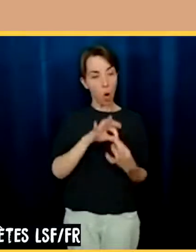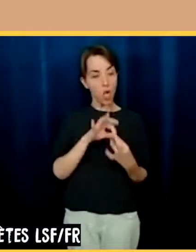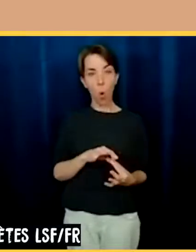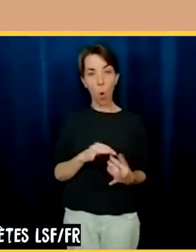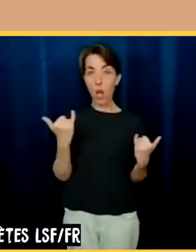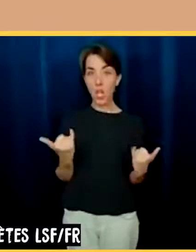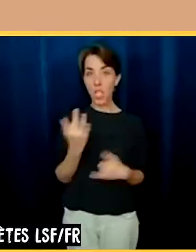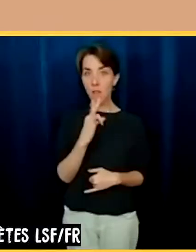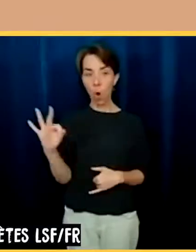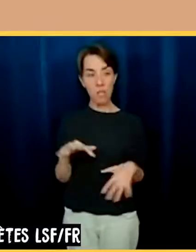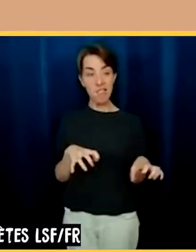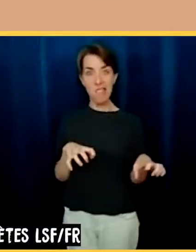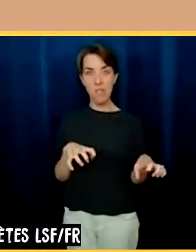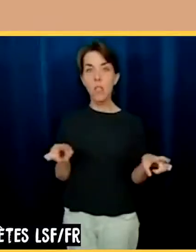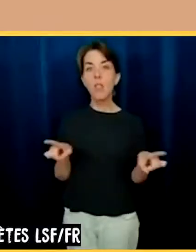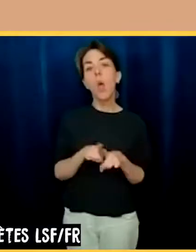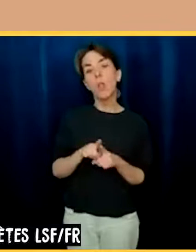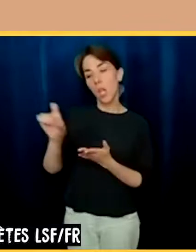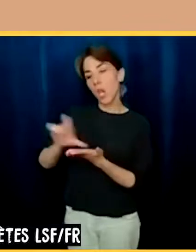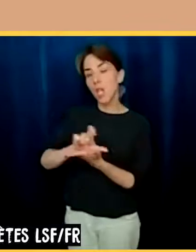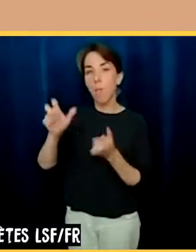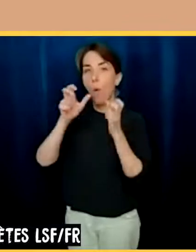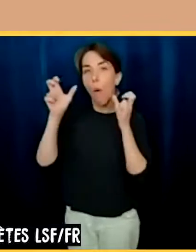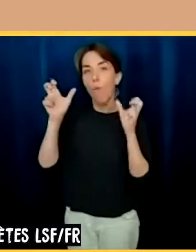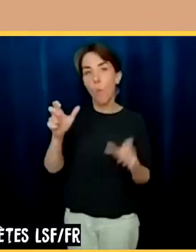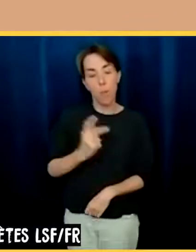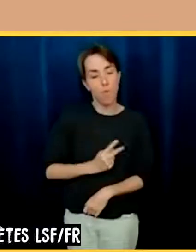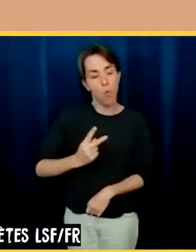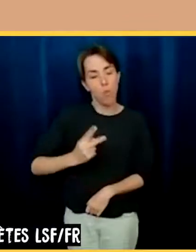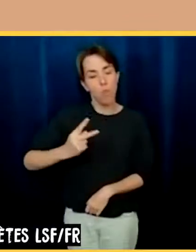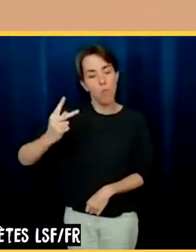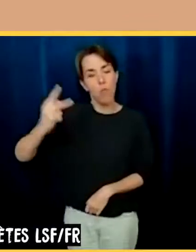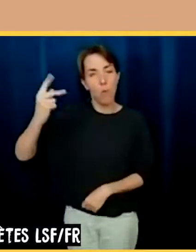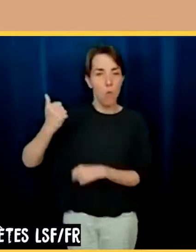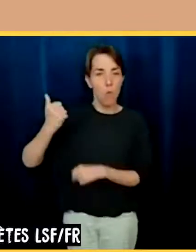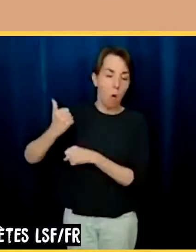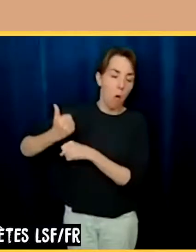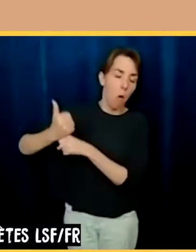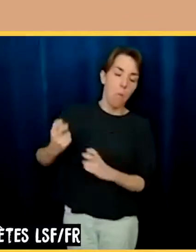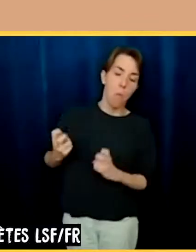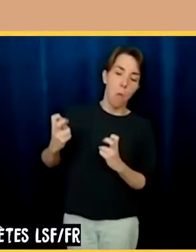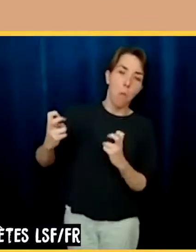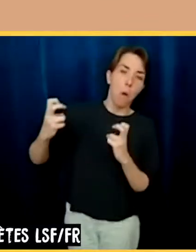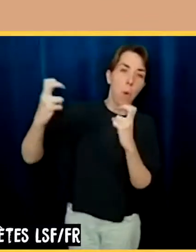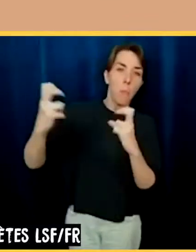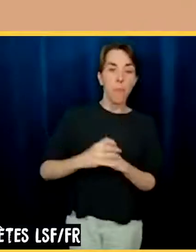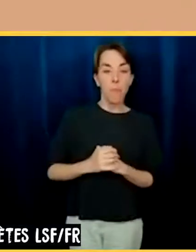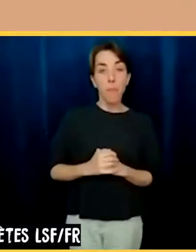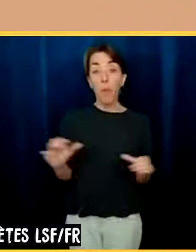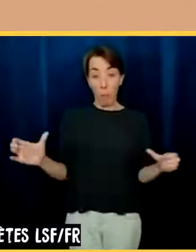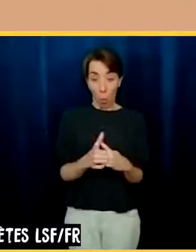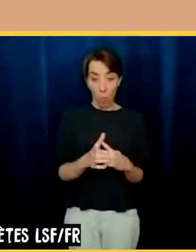évidemment de l'islamophobie qui ne fait que croître d'année en année. Ce groupe a aussi permis de